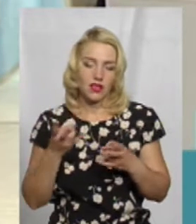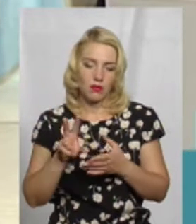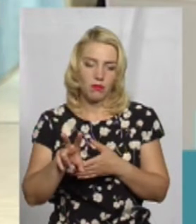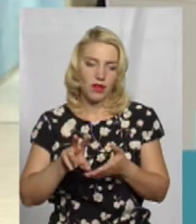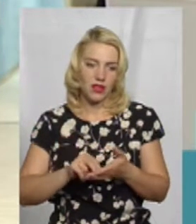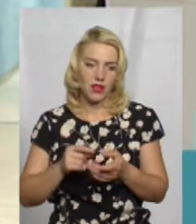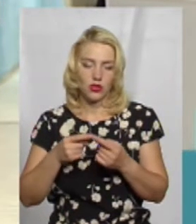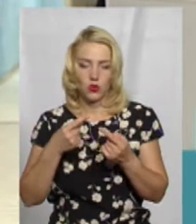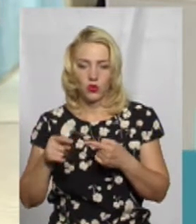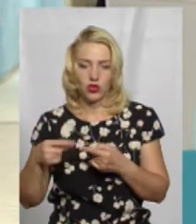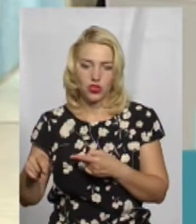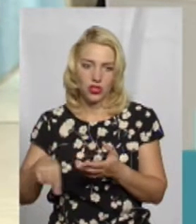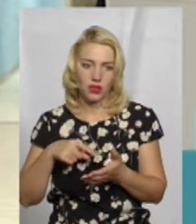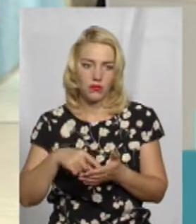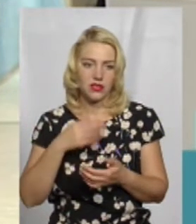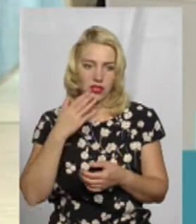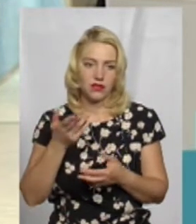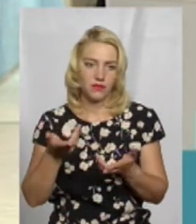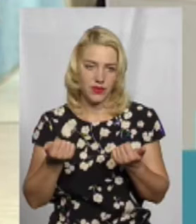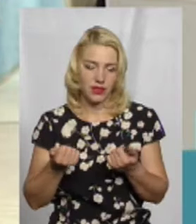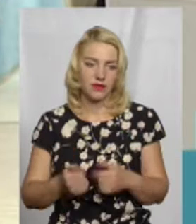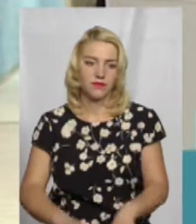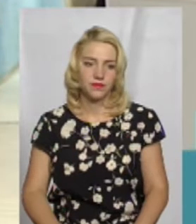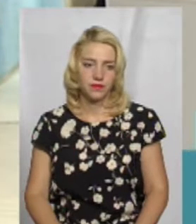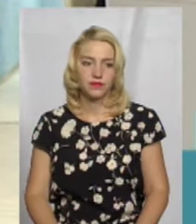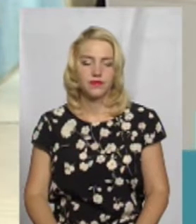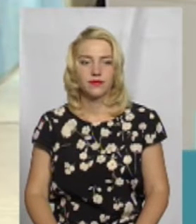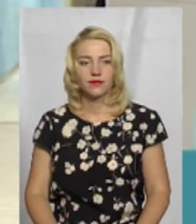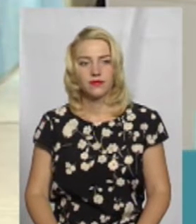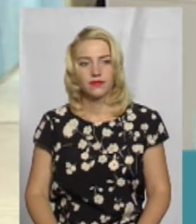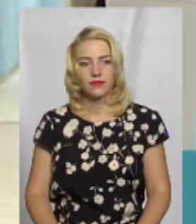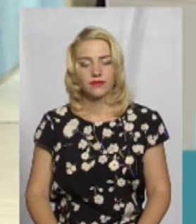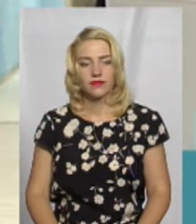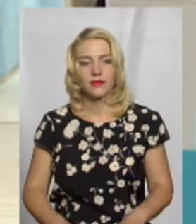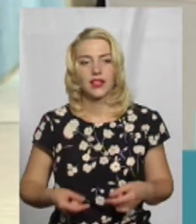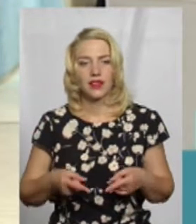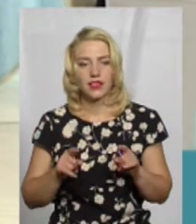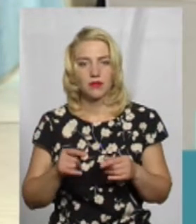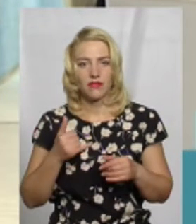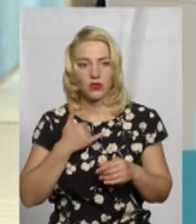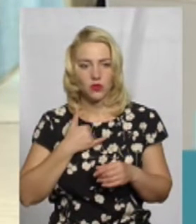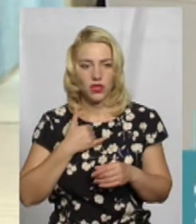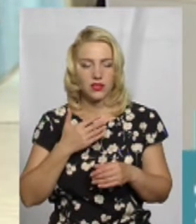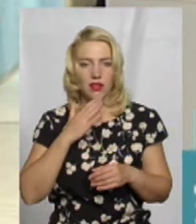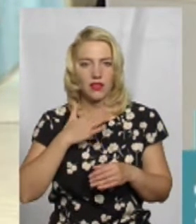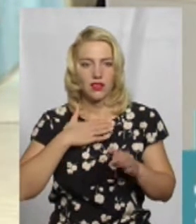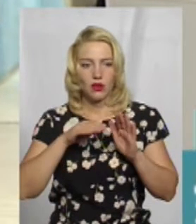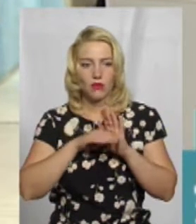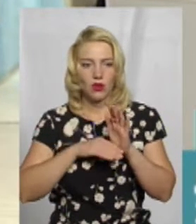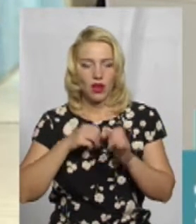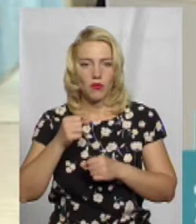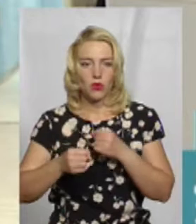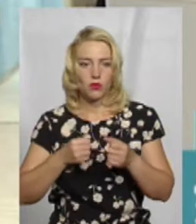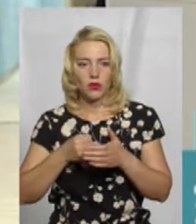і в інших містах? Да. Так. Безумовно. Насправді, у нас наша програма